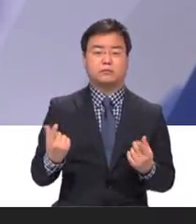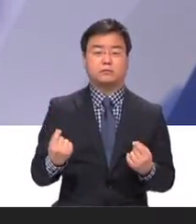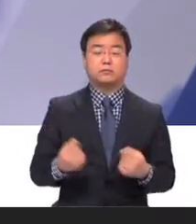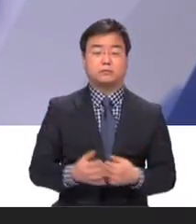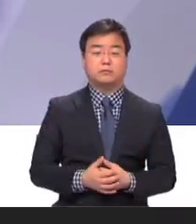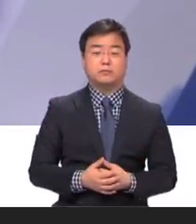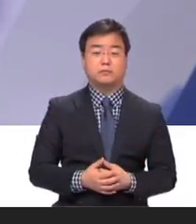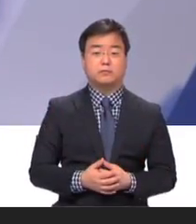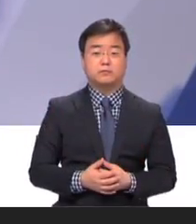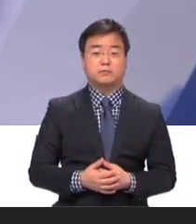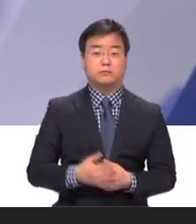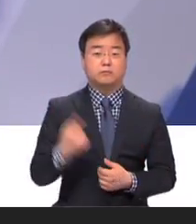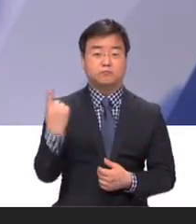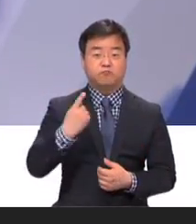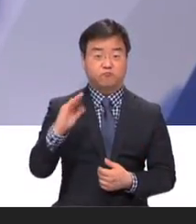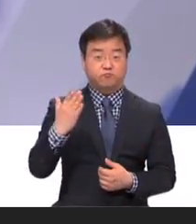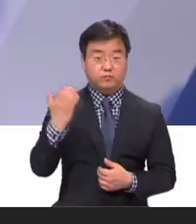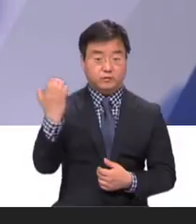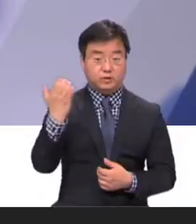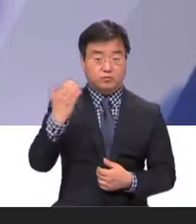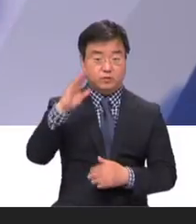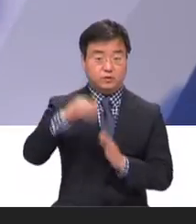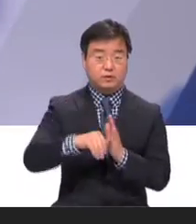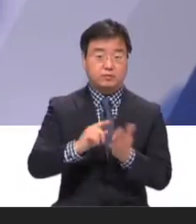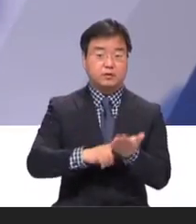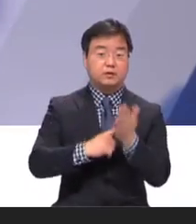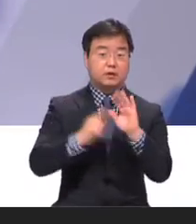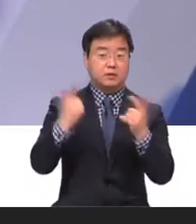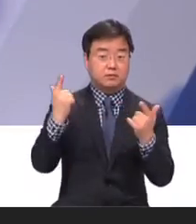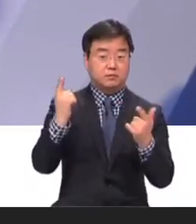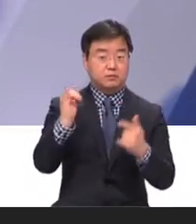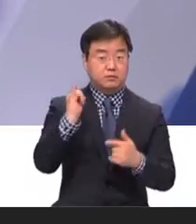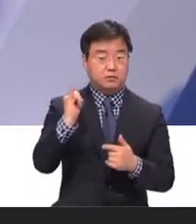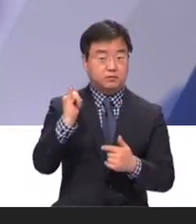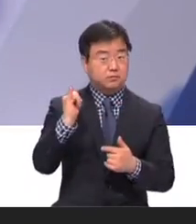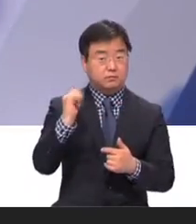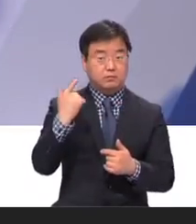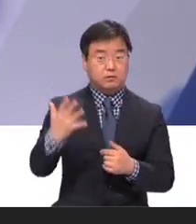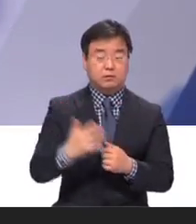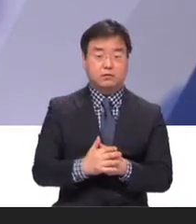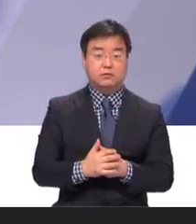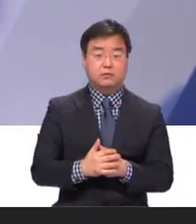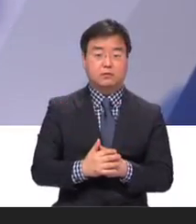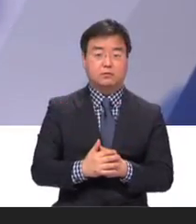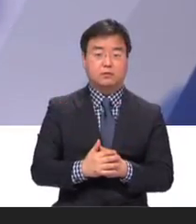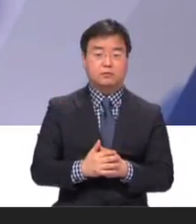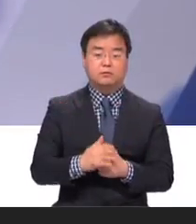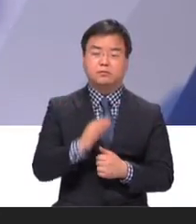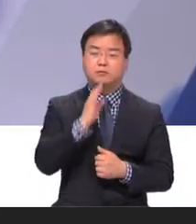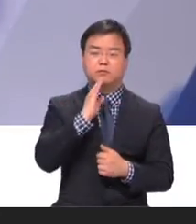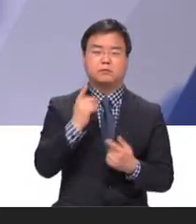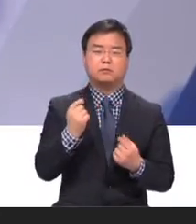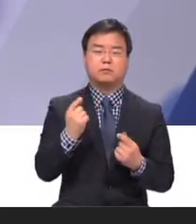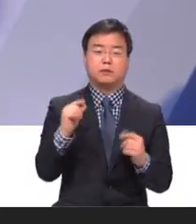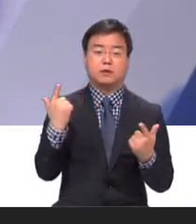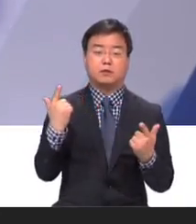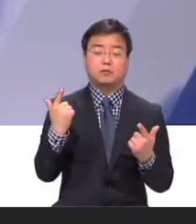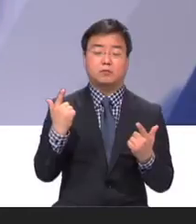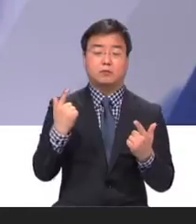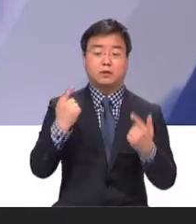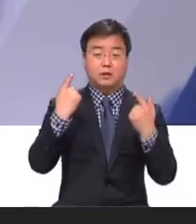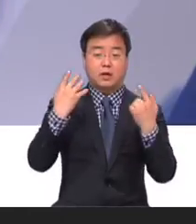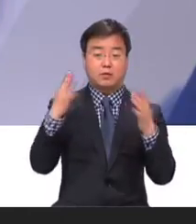보이는데 90년대에는 예. 사실 드러나지 않은 것도 있지 않았을까요? 아니 그때 드러나지 않은 것이 아니라 대학생들끼리 네. 이런 식으로 군대